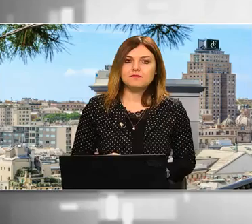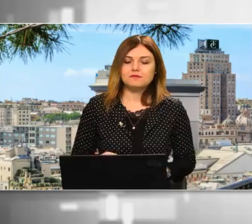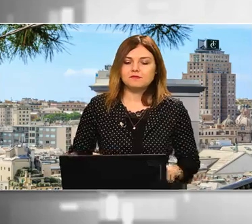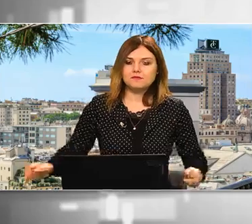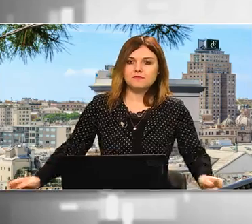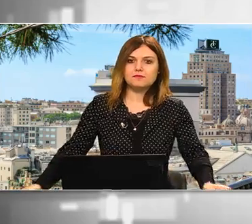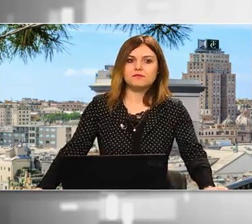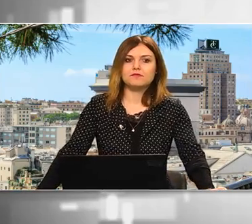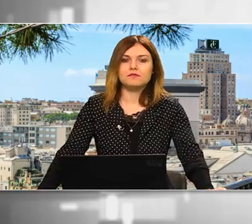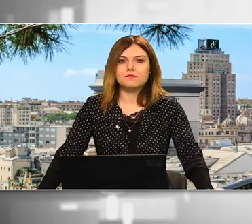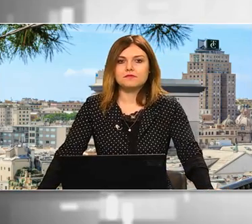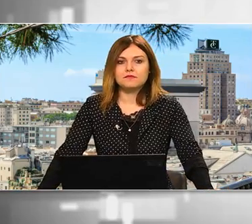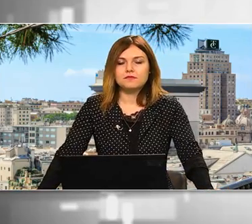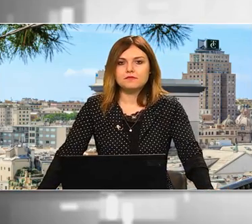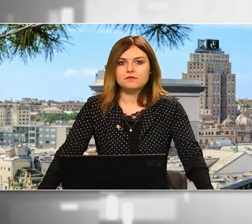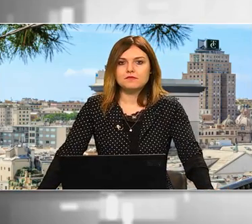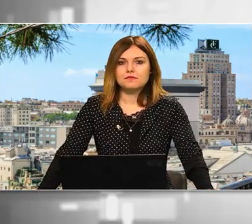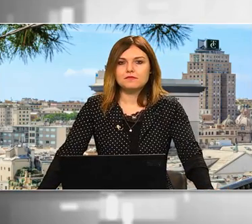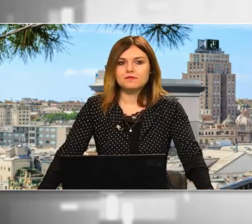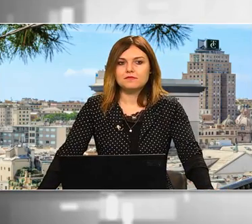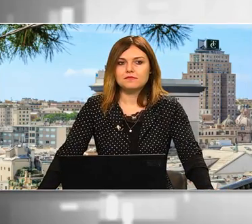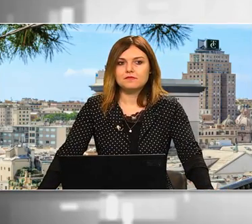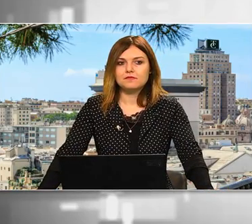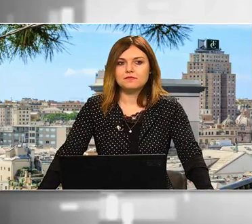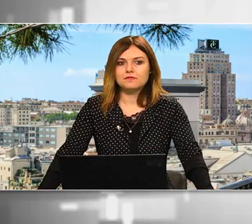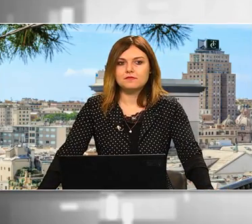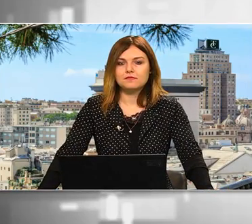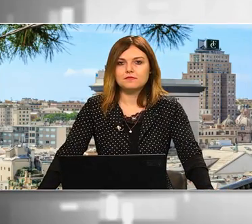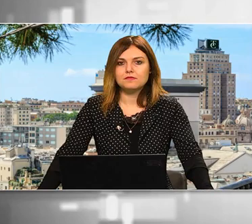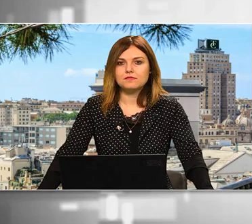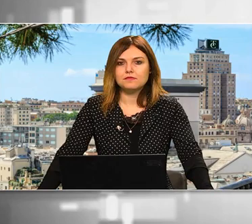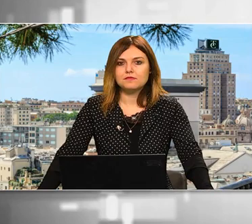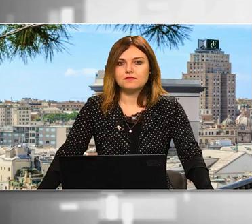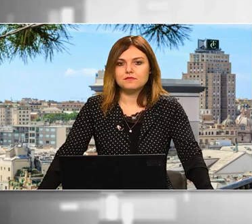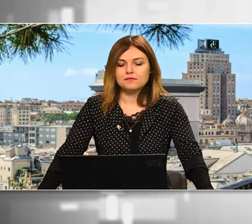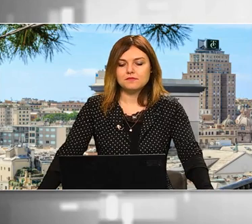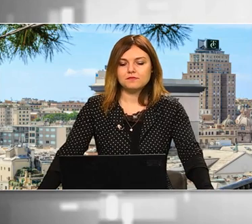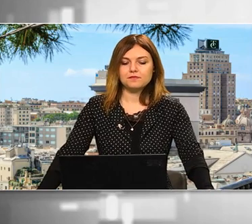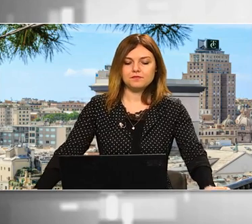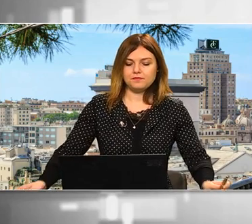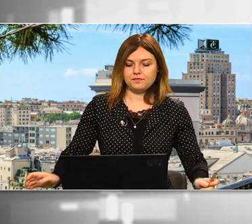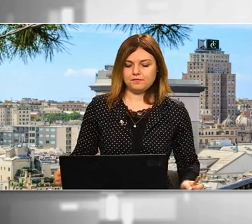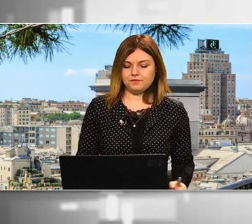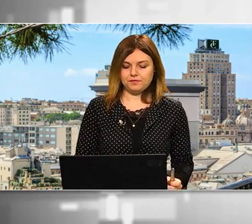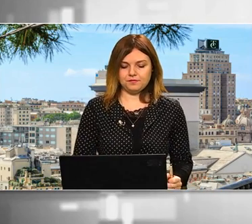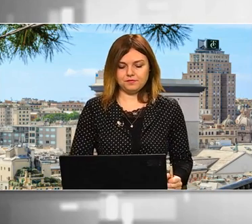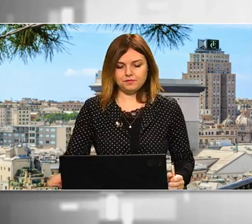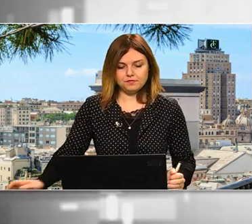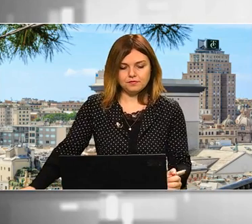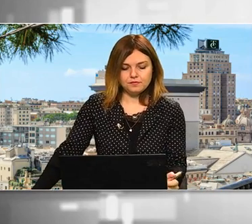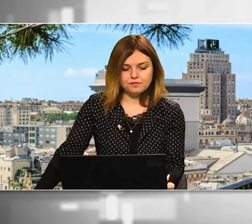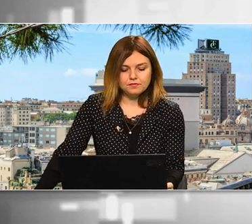Intanto mi faccia fare una premessa. Noi siamo, c'è una straordinaria forza di volontari, di